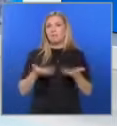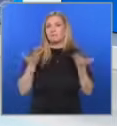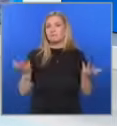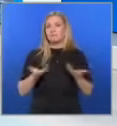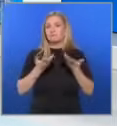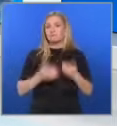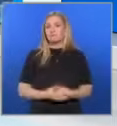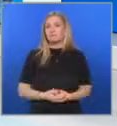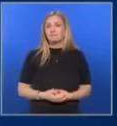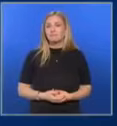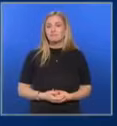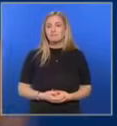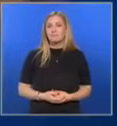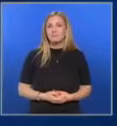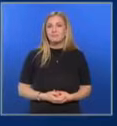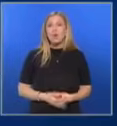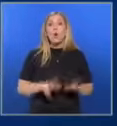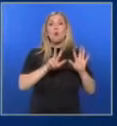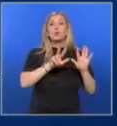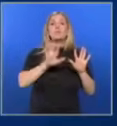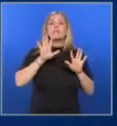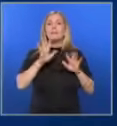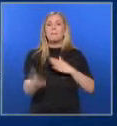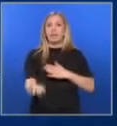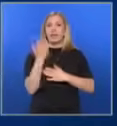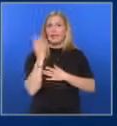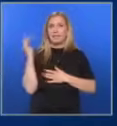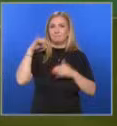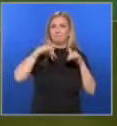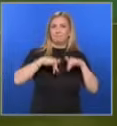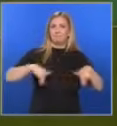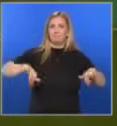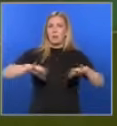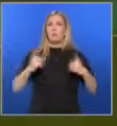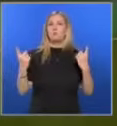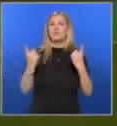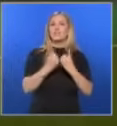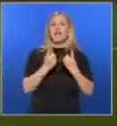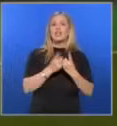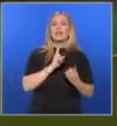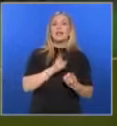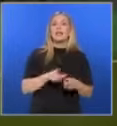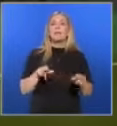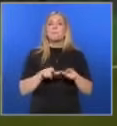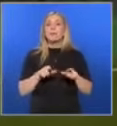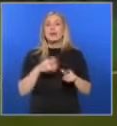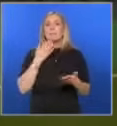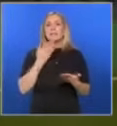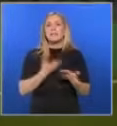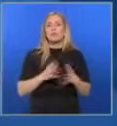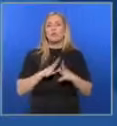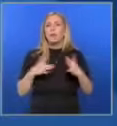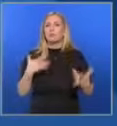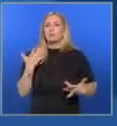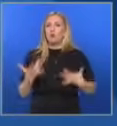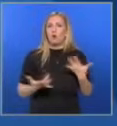на футболиста. 85 000 привърженици посрещнаха французина, а представенето му се превърна в грандиозно шоу.